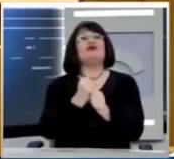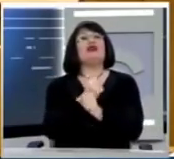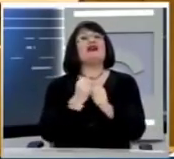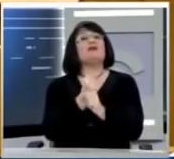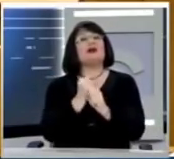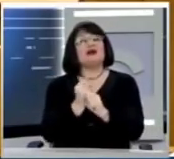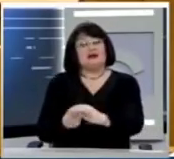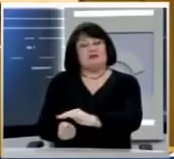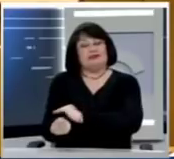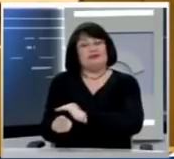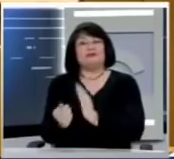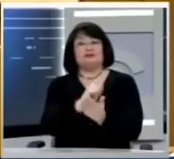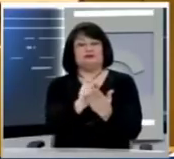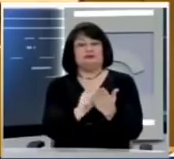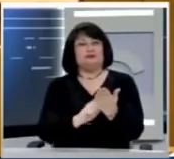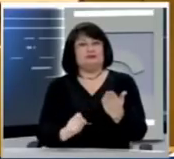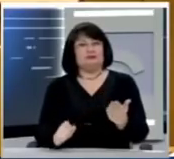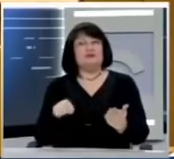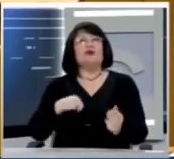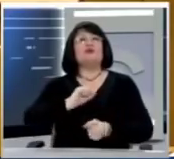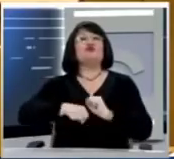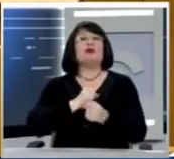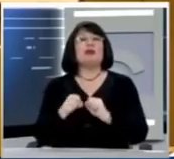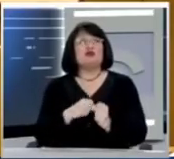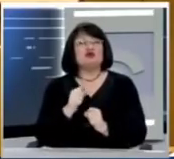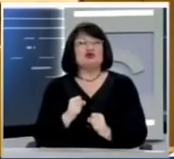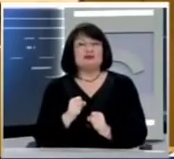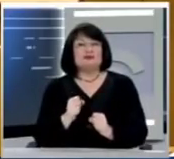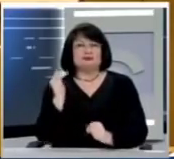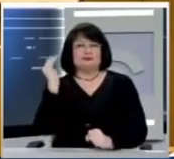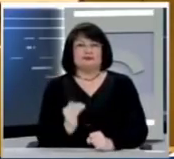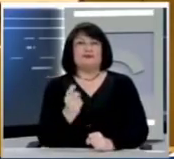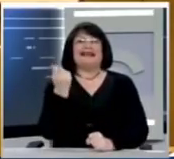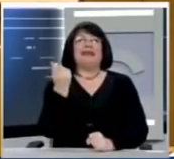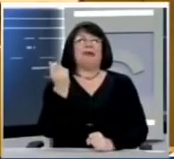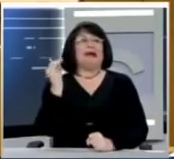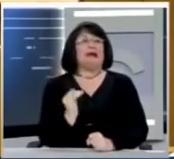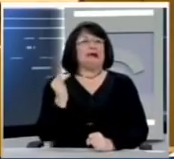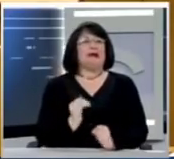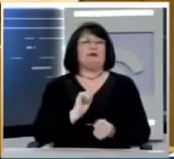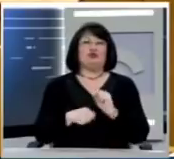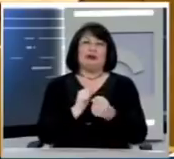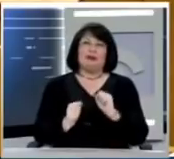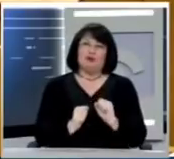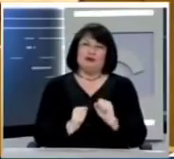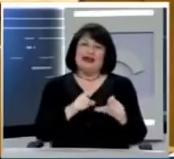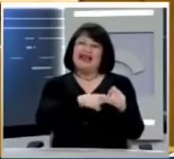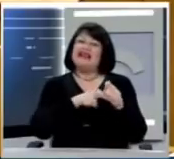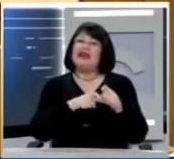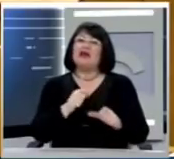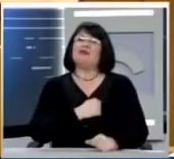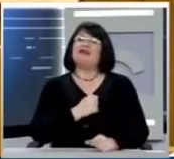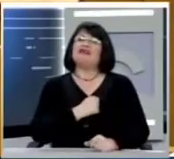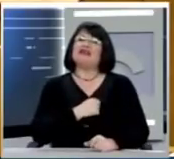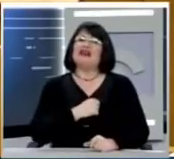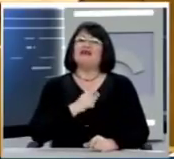αγορά και την προσπάθεια έναντι ελάττωσης των τιμών. Και ότι η θέση της εταιρείας ήταν ότι μία